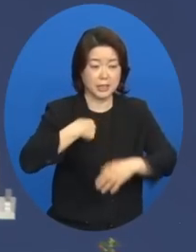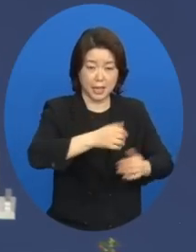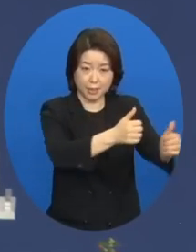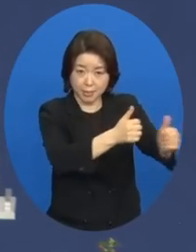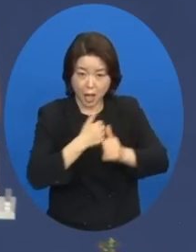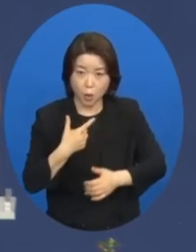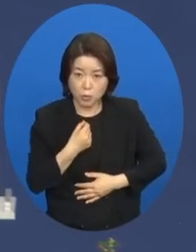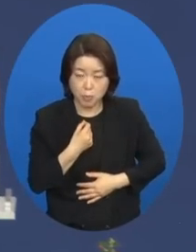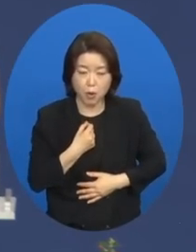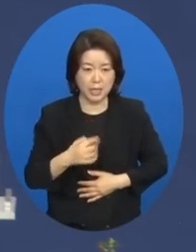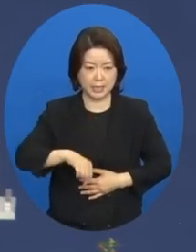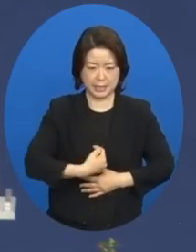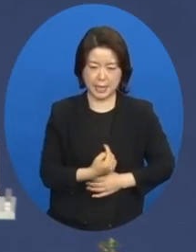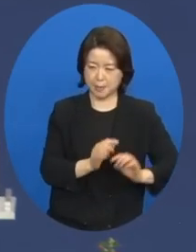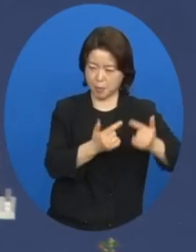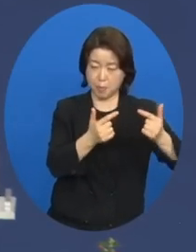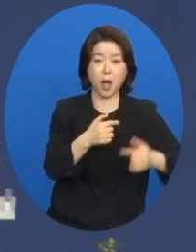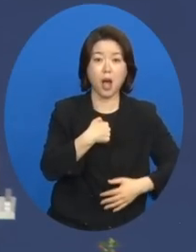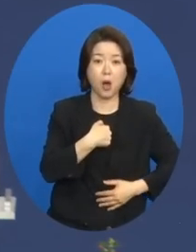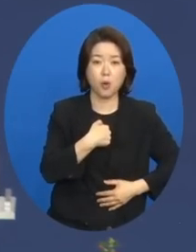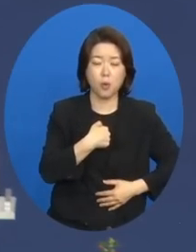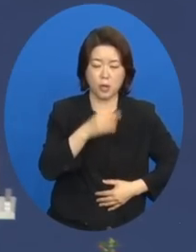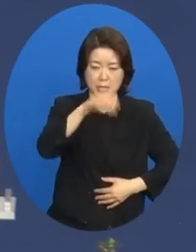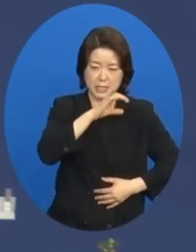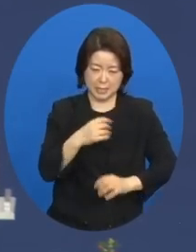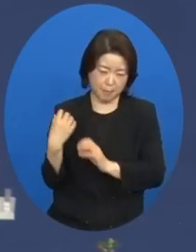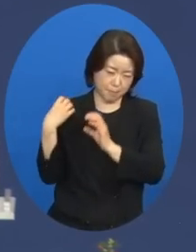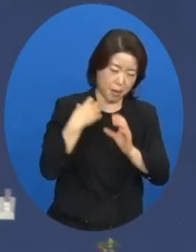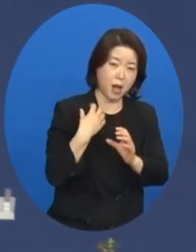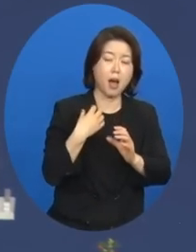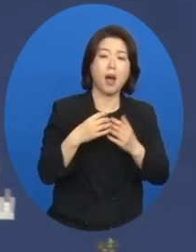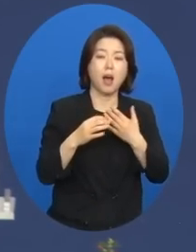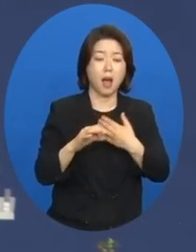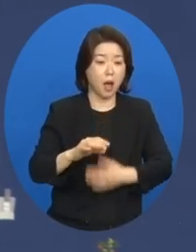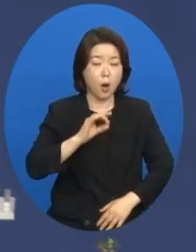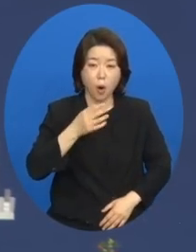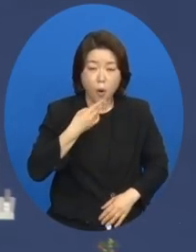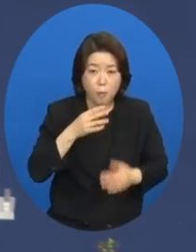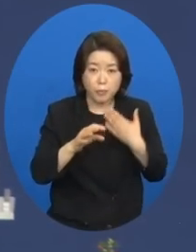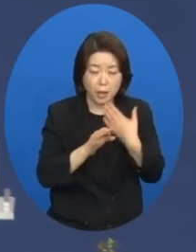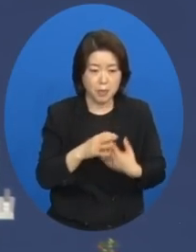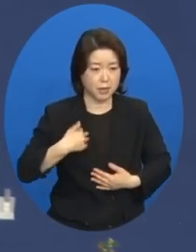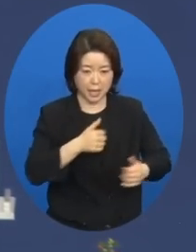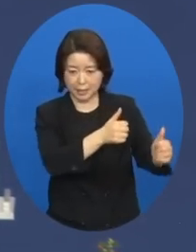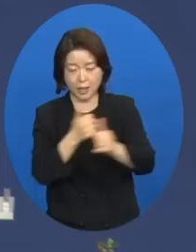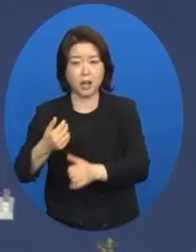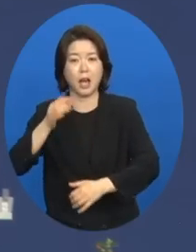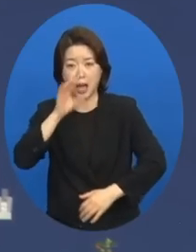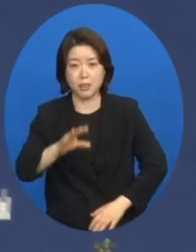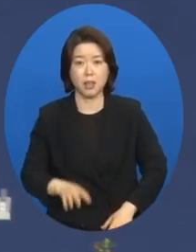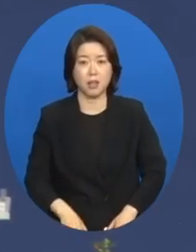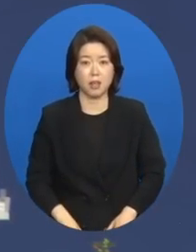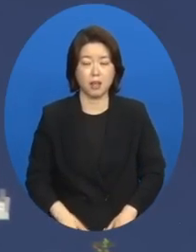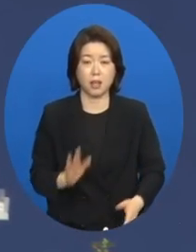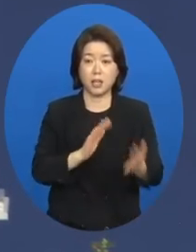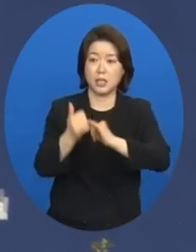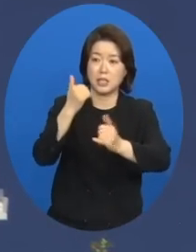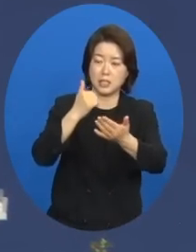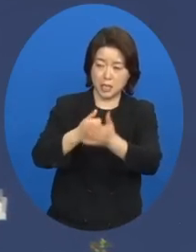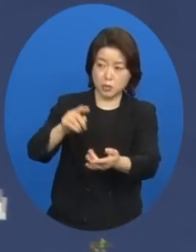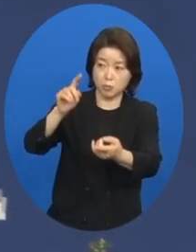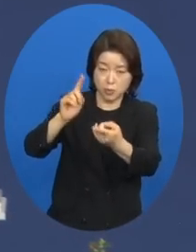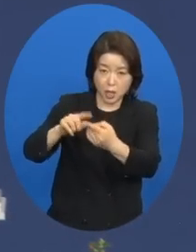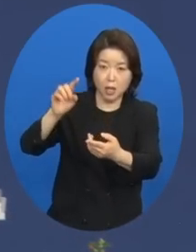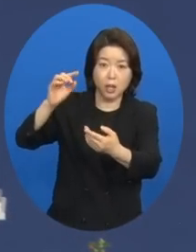자기를 부인하고 날마다 저 죽은 십자가를 지지 않고는 나를 따라올 수가 없다. 그러니까 예수님을 예수님대로